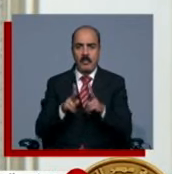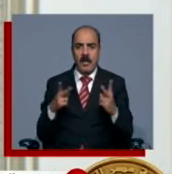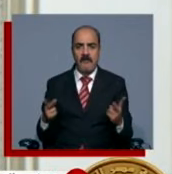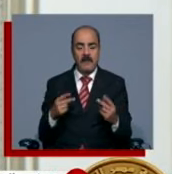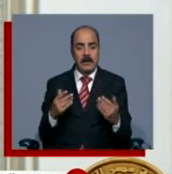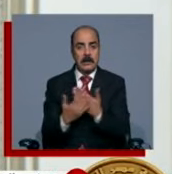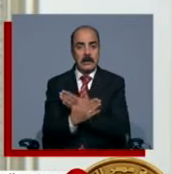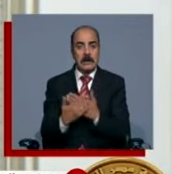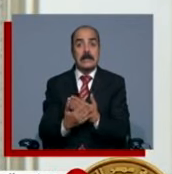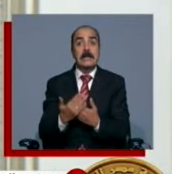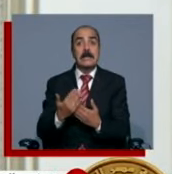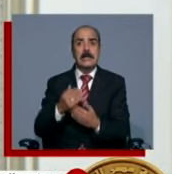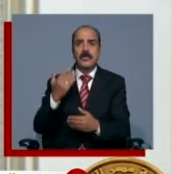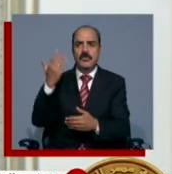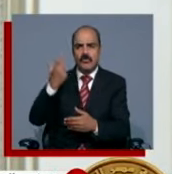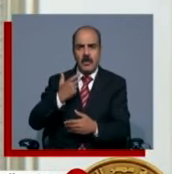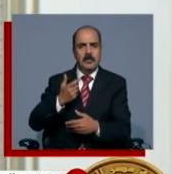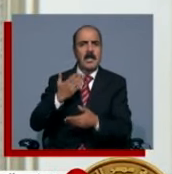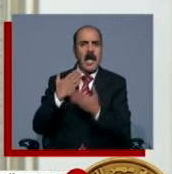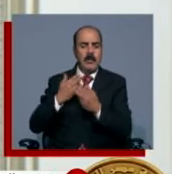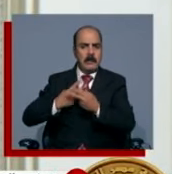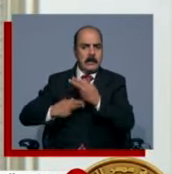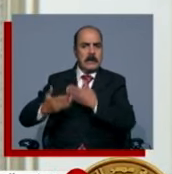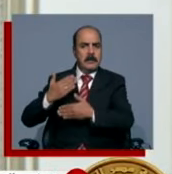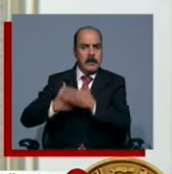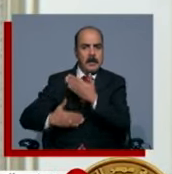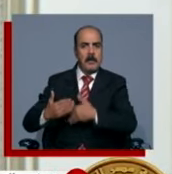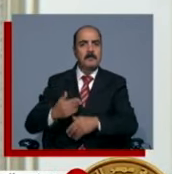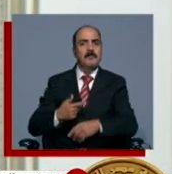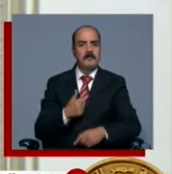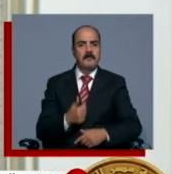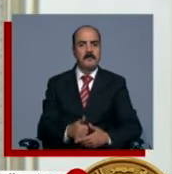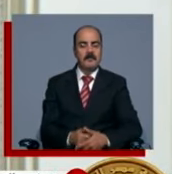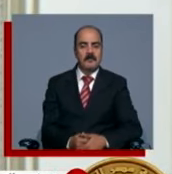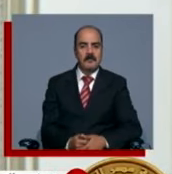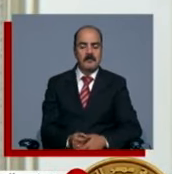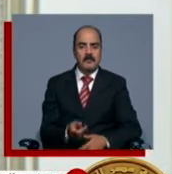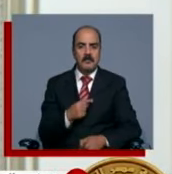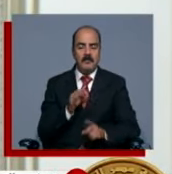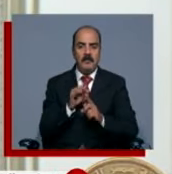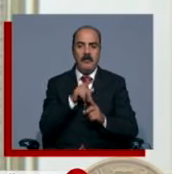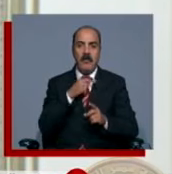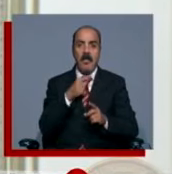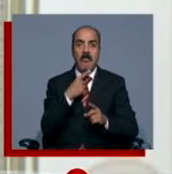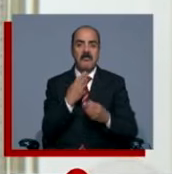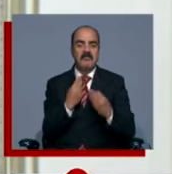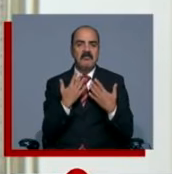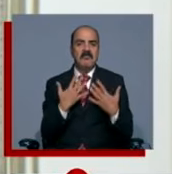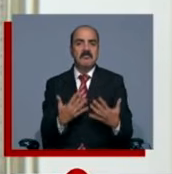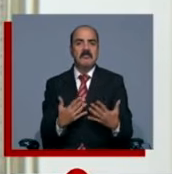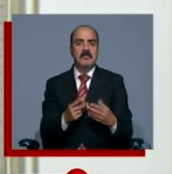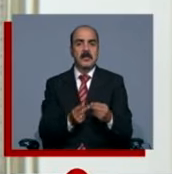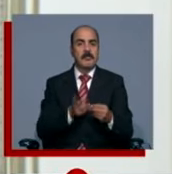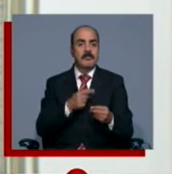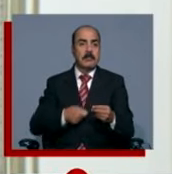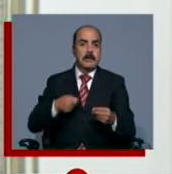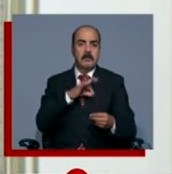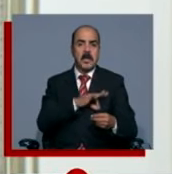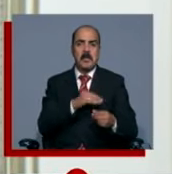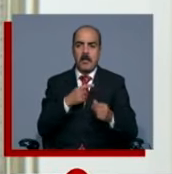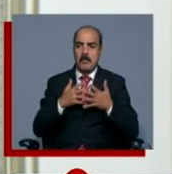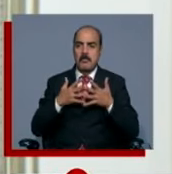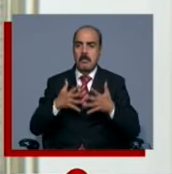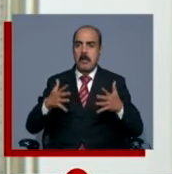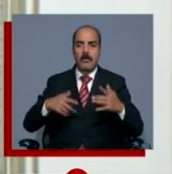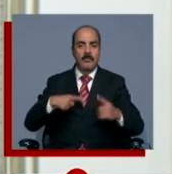الجديدة والمتجددة، لا سيما الهيدروجين الأخضر، بالإضافة إلى